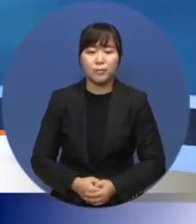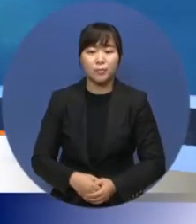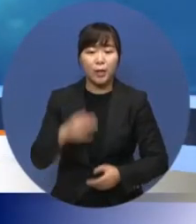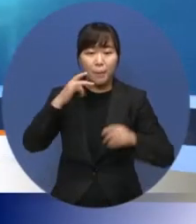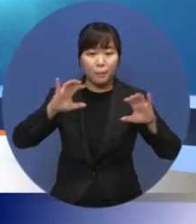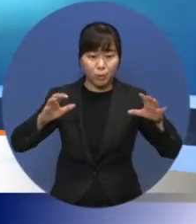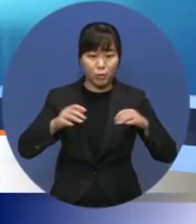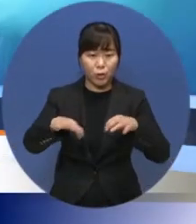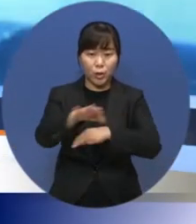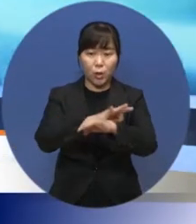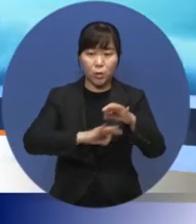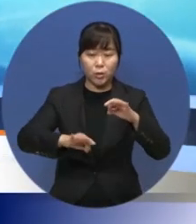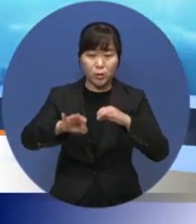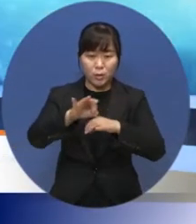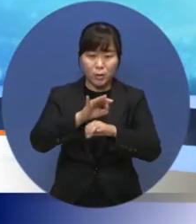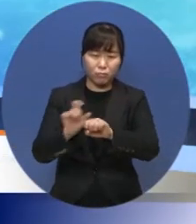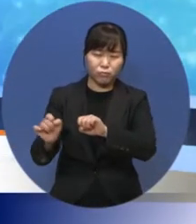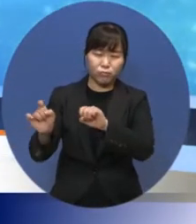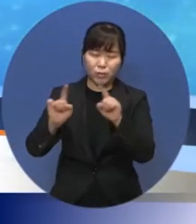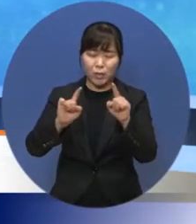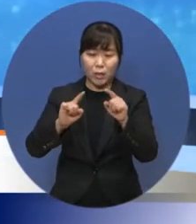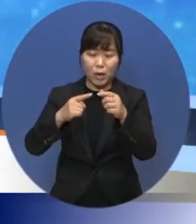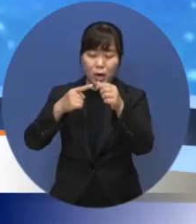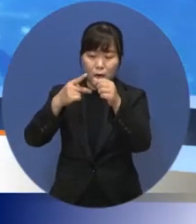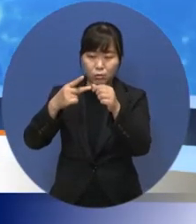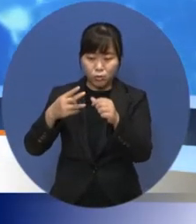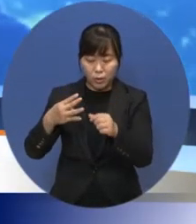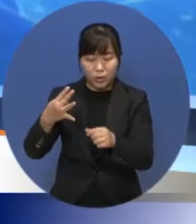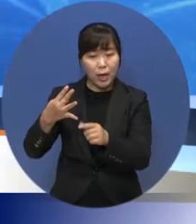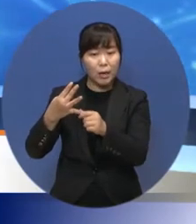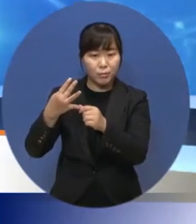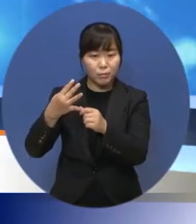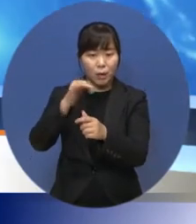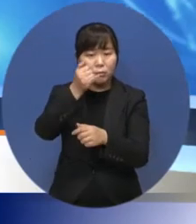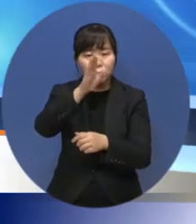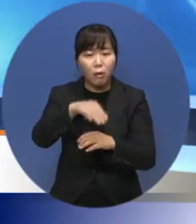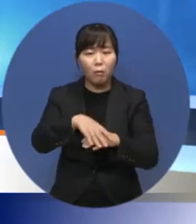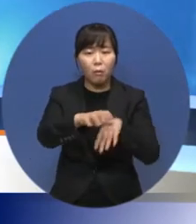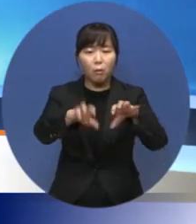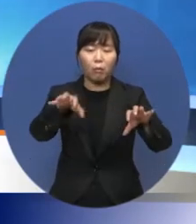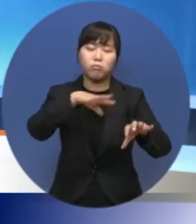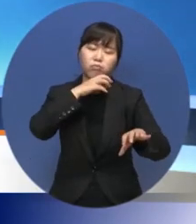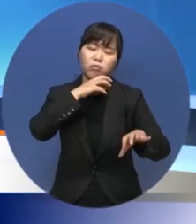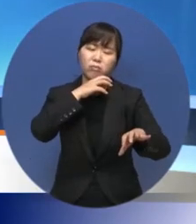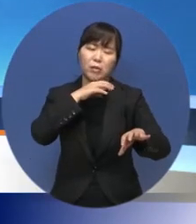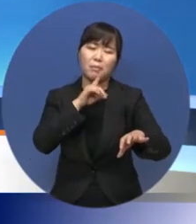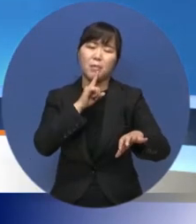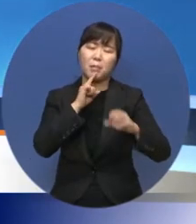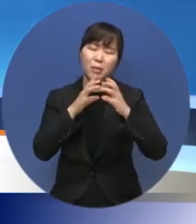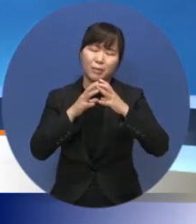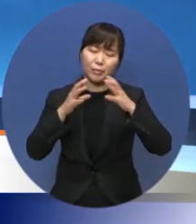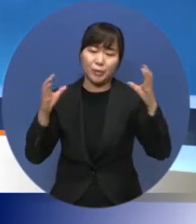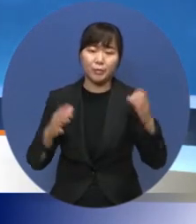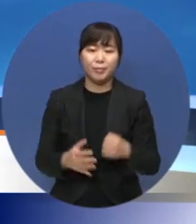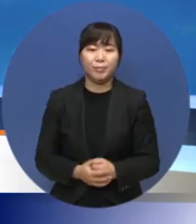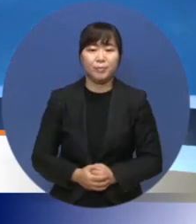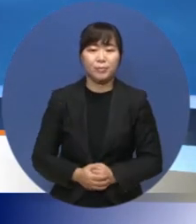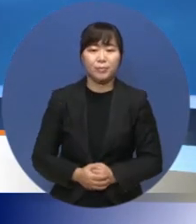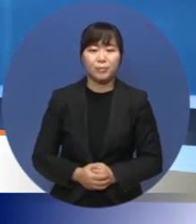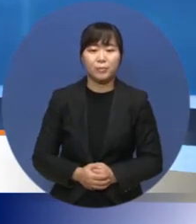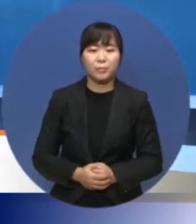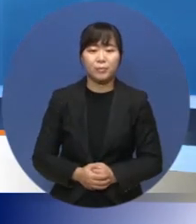미국이 경제 정상화 4단계에 돌입했습니다 하지만 곳곳에는 불만의 목소리가 일고 있는데요